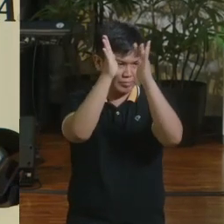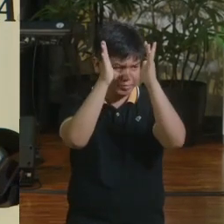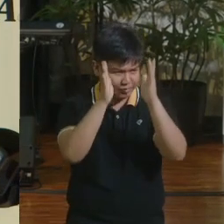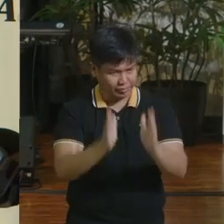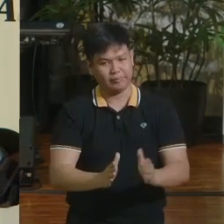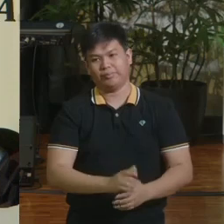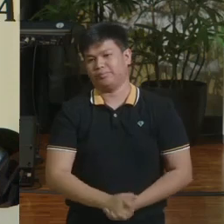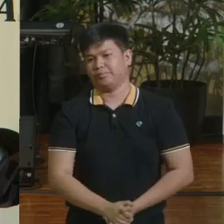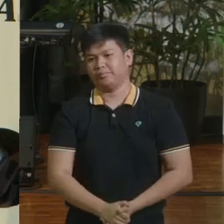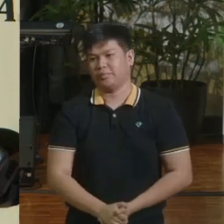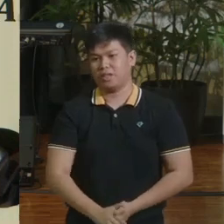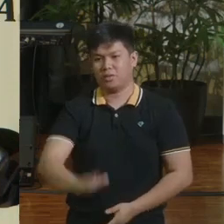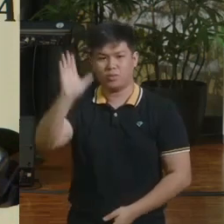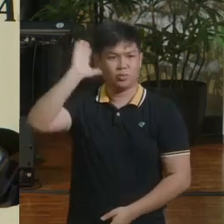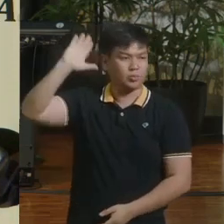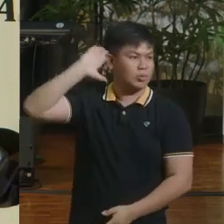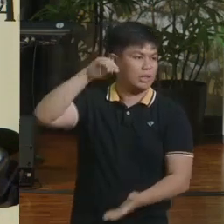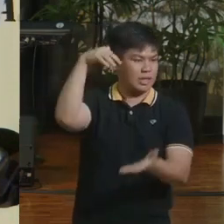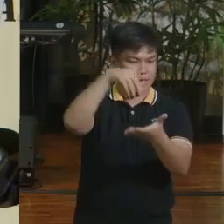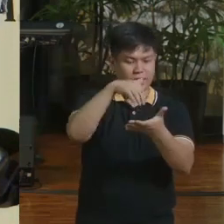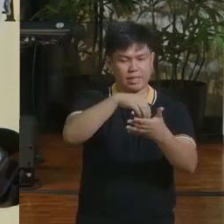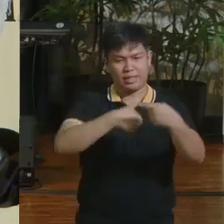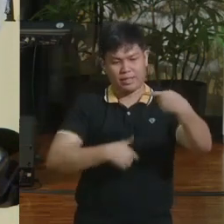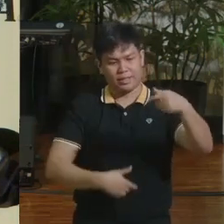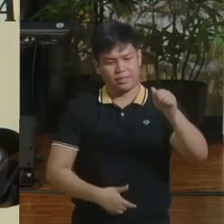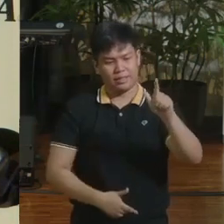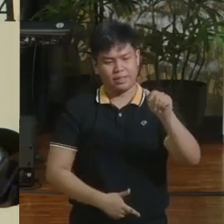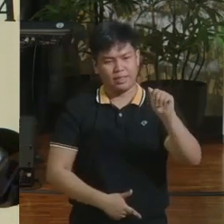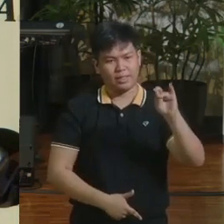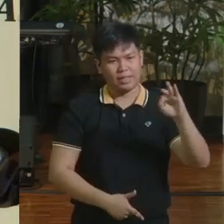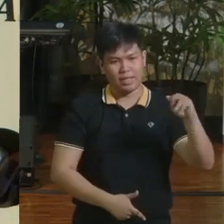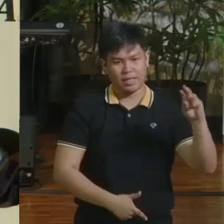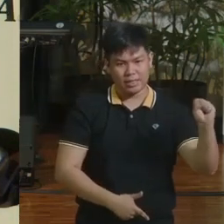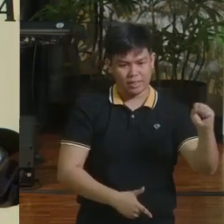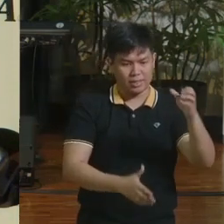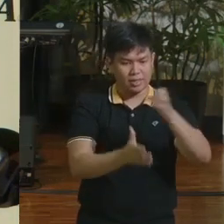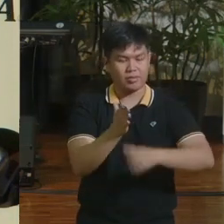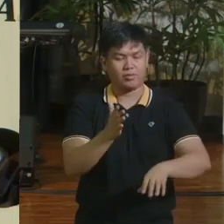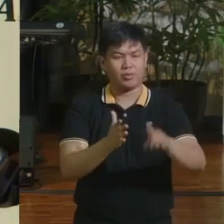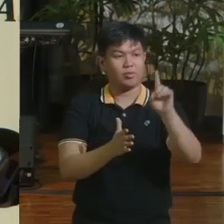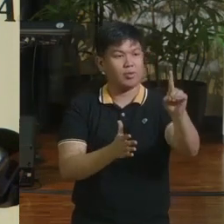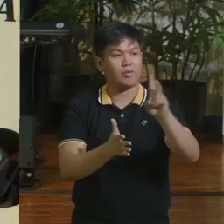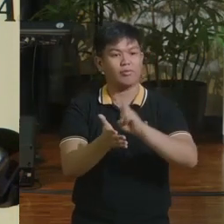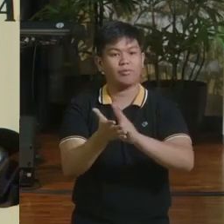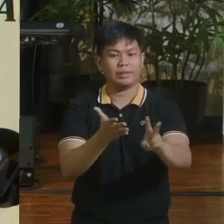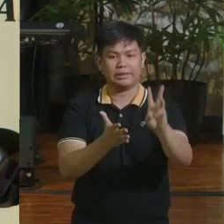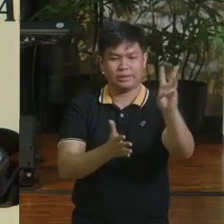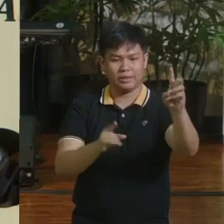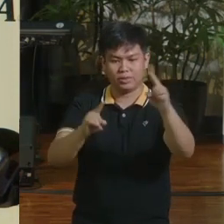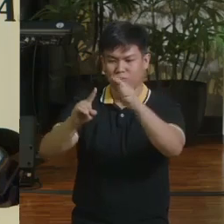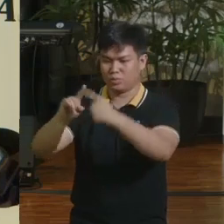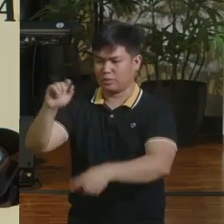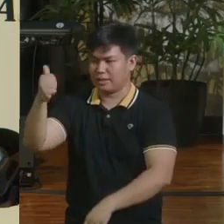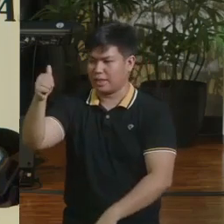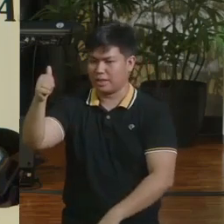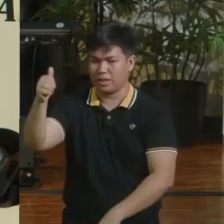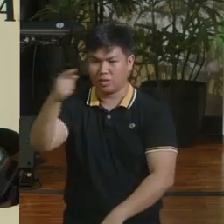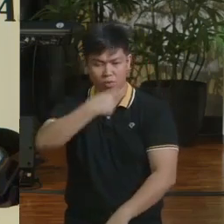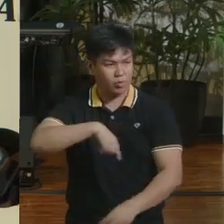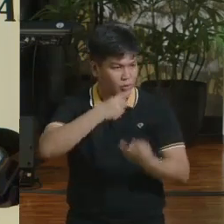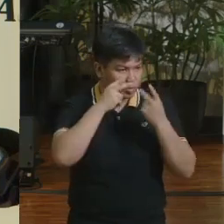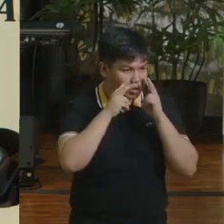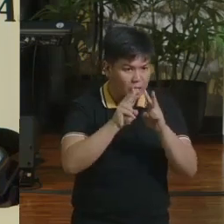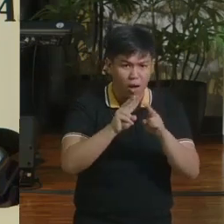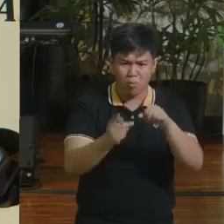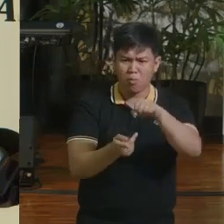Nung ating huling pag-aaral sa Galatians 1 verses 6 to 10, nakita natin ang pagkamangha